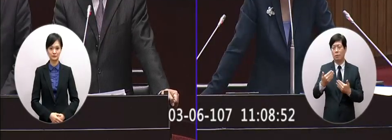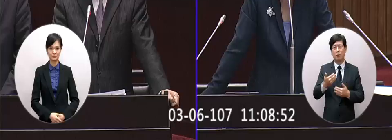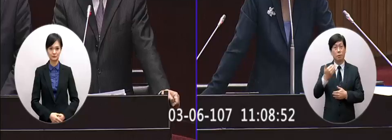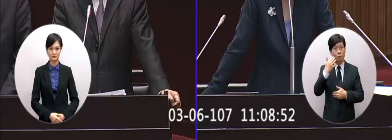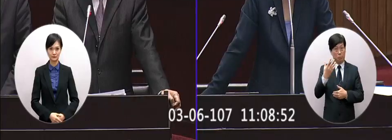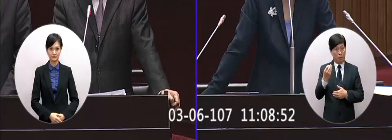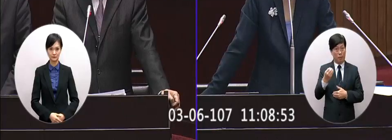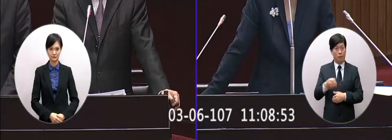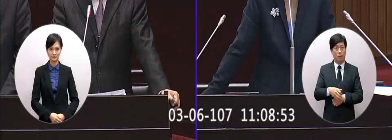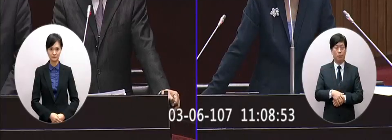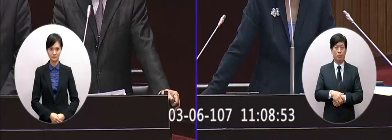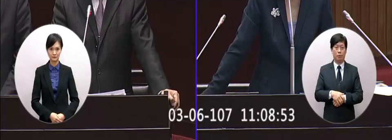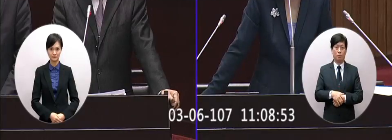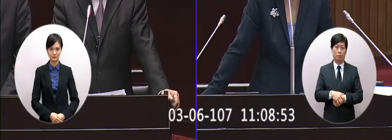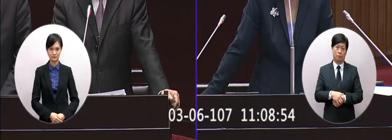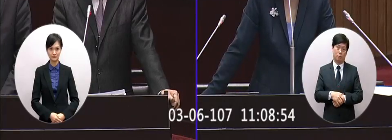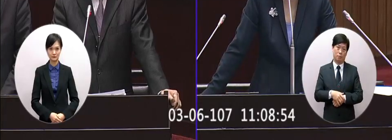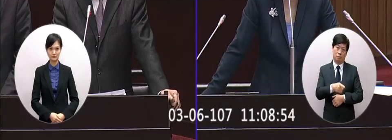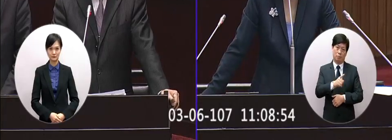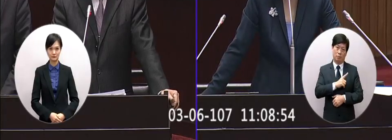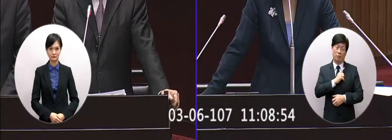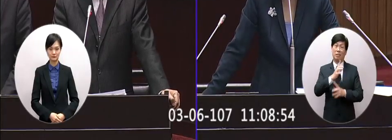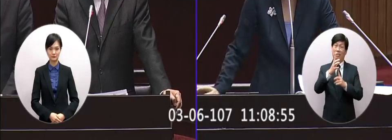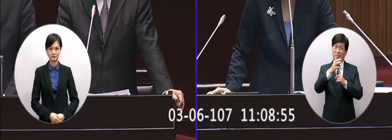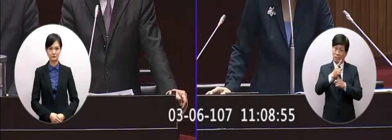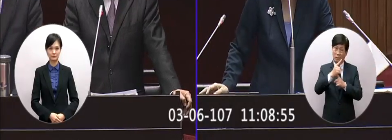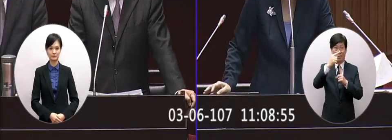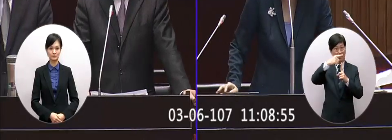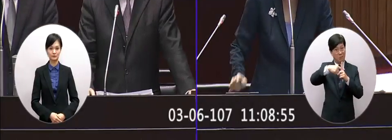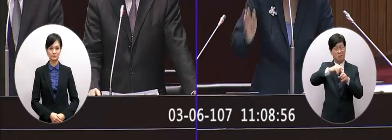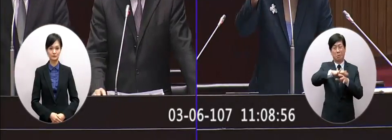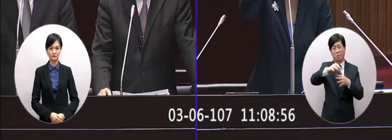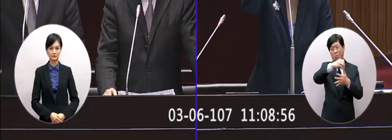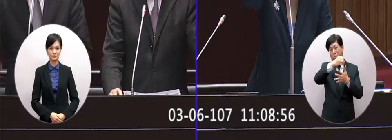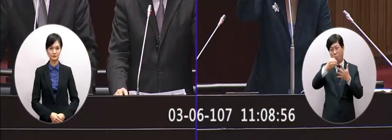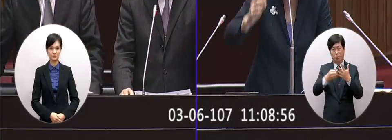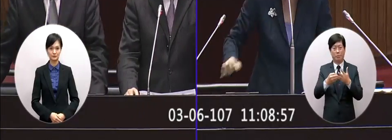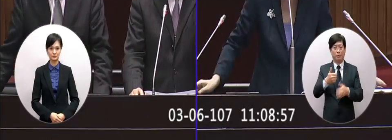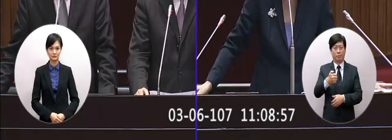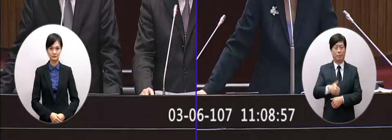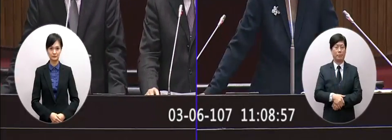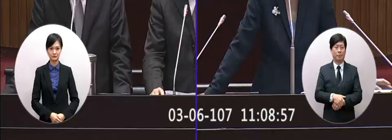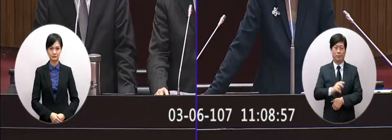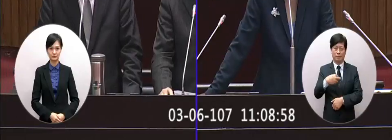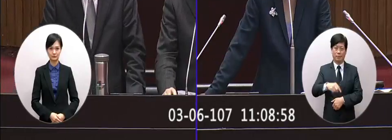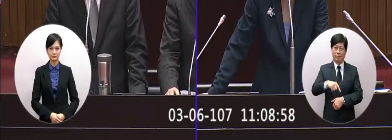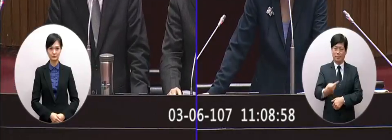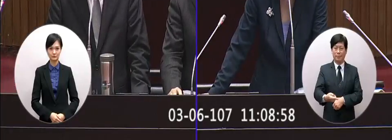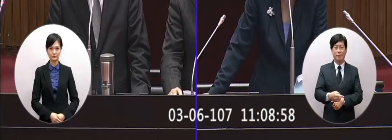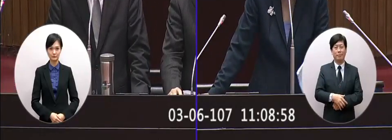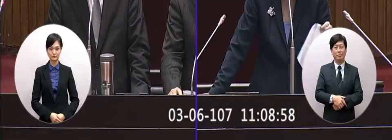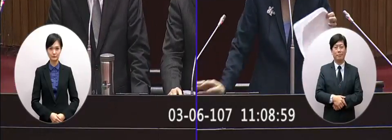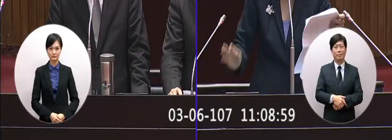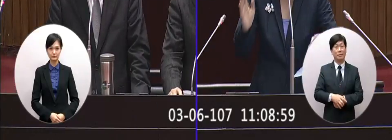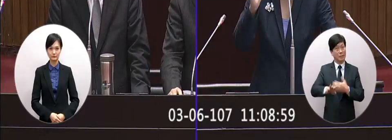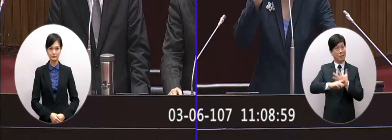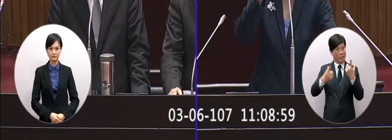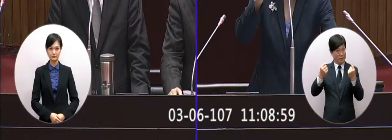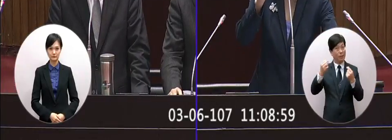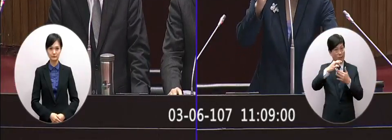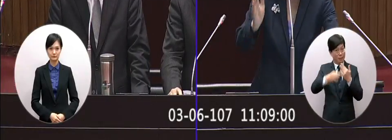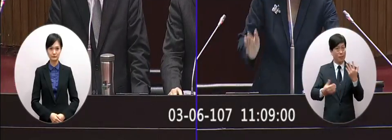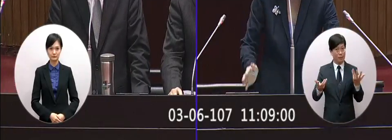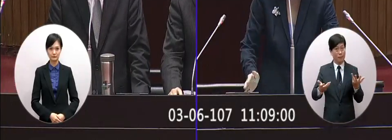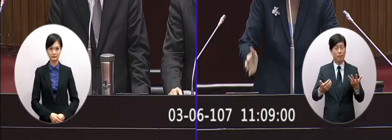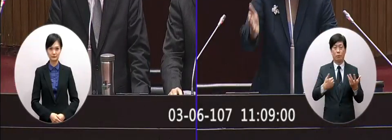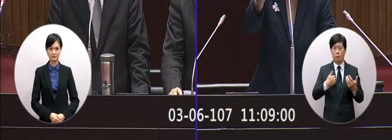我必须要说，你的神度可能因此会降低。谢谢。来，我们再继续来看看一个所谓的统一的标准，我们的